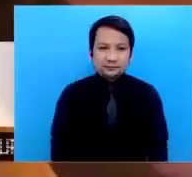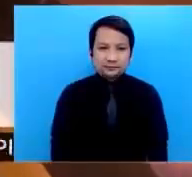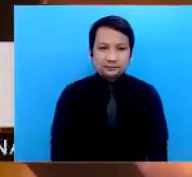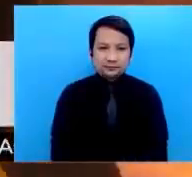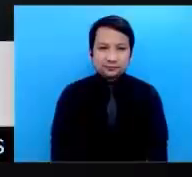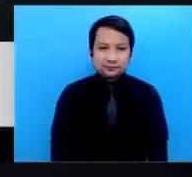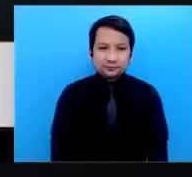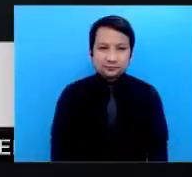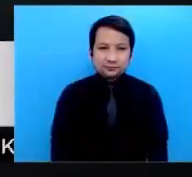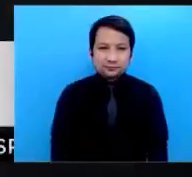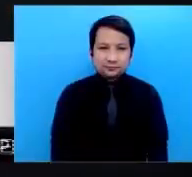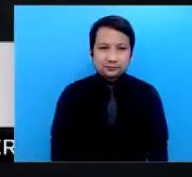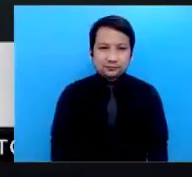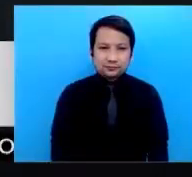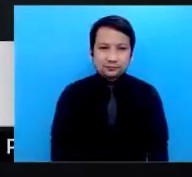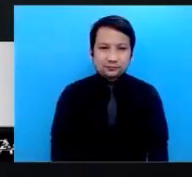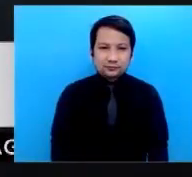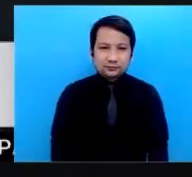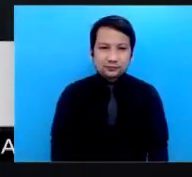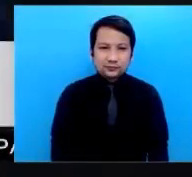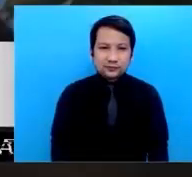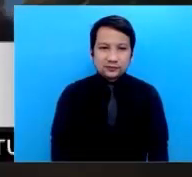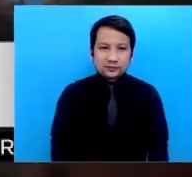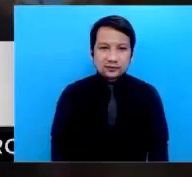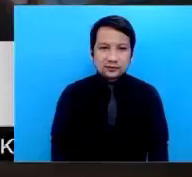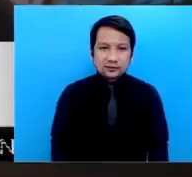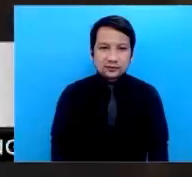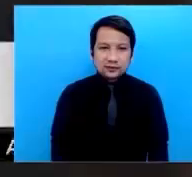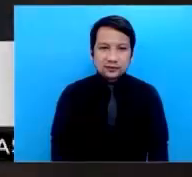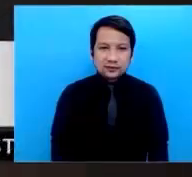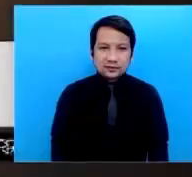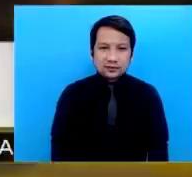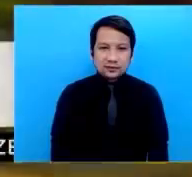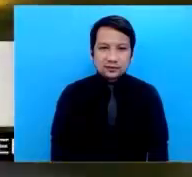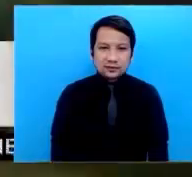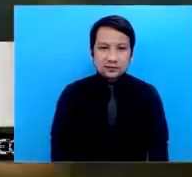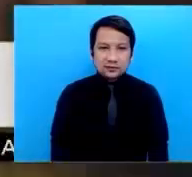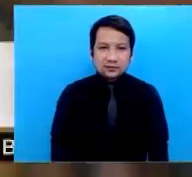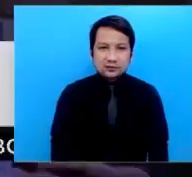Even in our darkest moments, there's light.